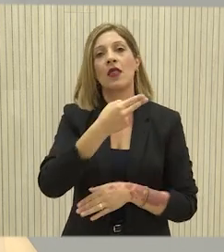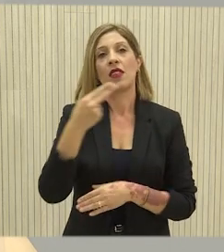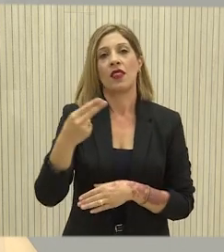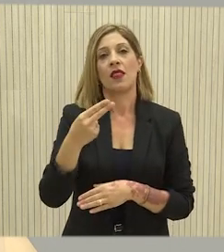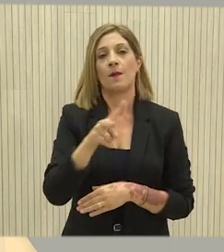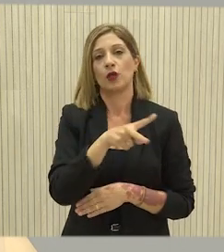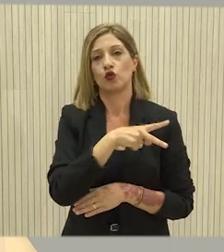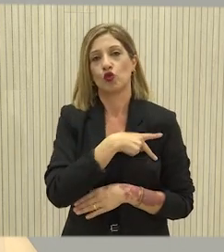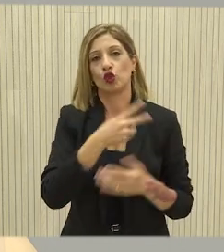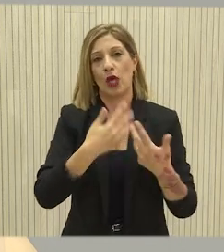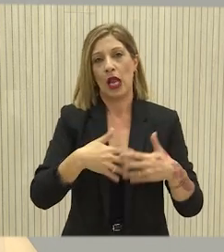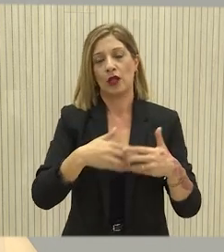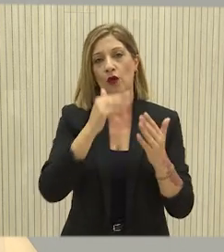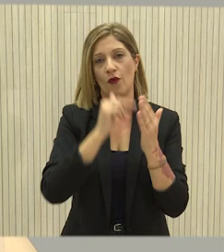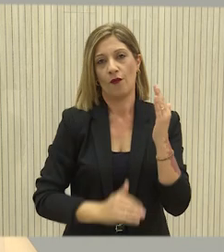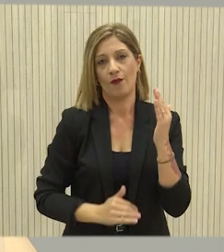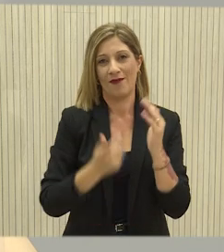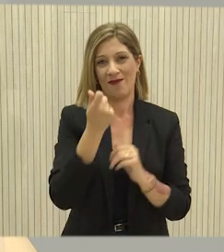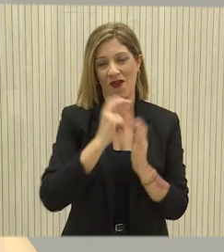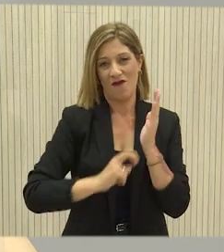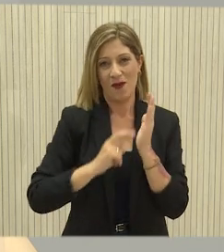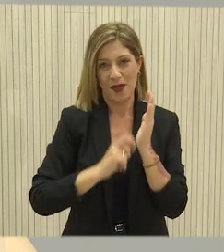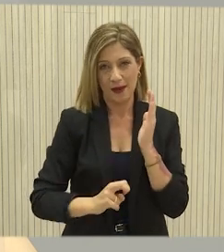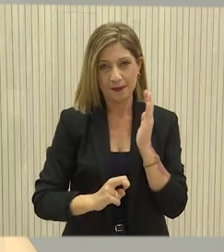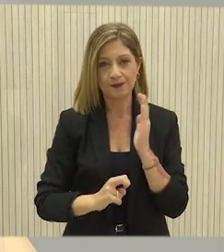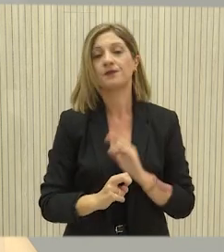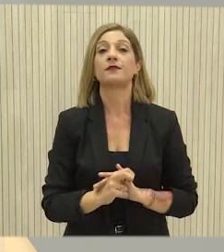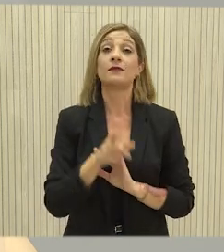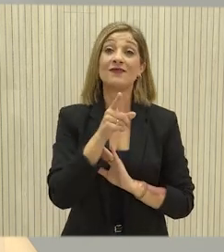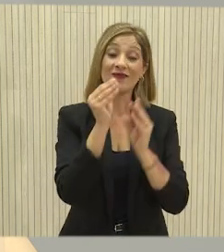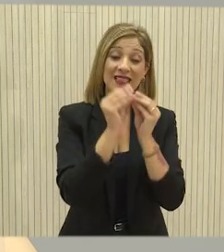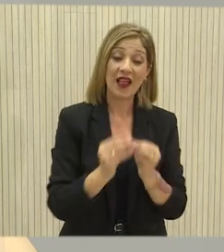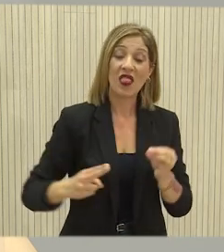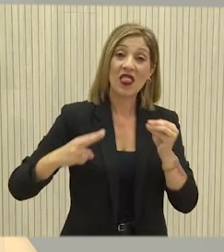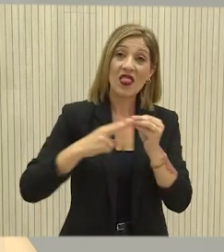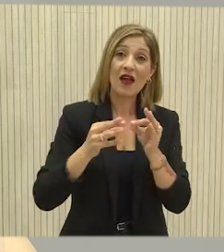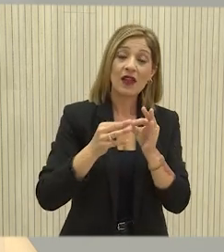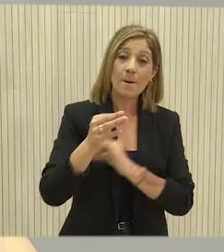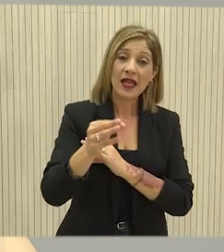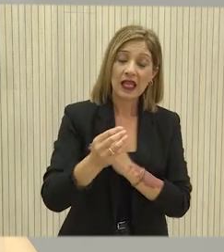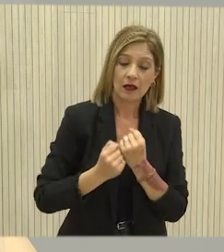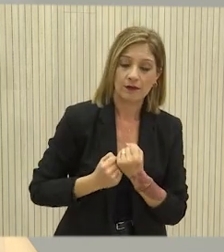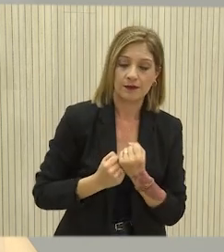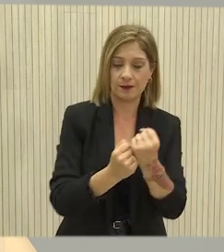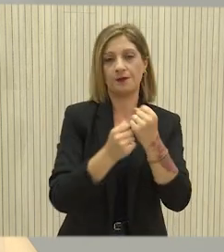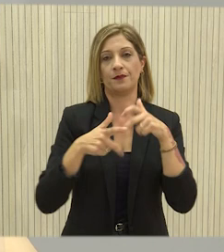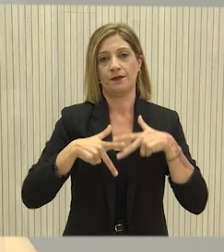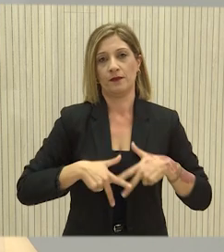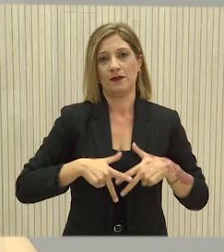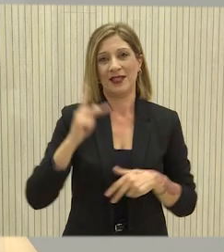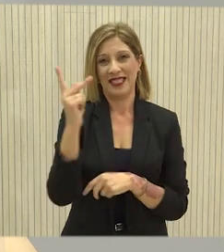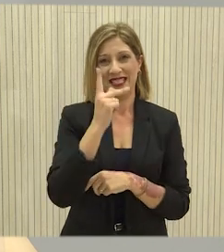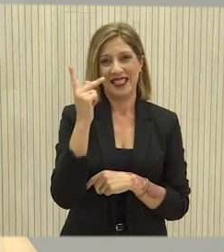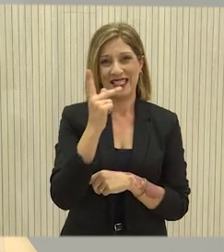την ορθή εφαρμογή του μειωμένου ΦΠΑ. Η δέσμη 17 μέτρων στήριξης της κοινωνίας περιέχει μέτρα για άμεση ανακούφιση των